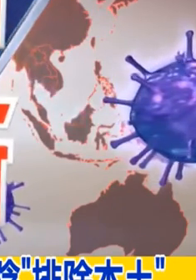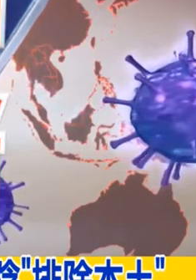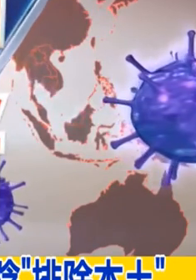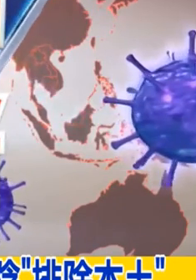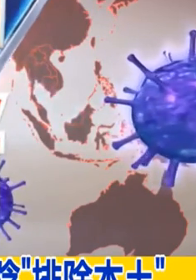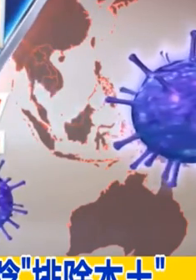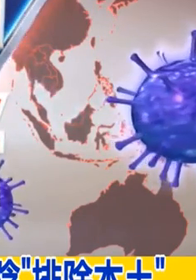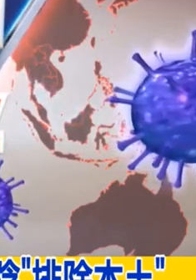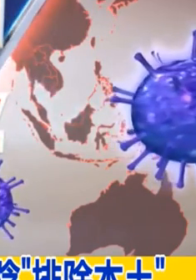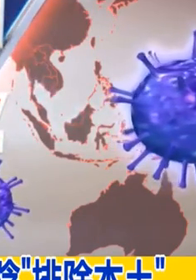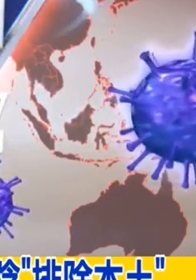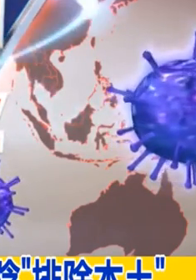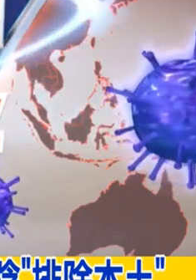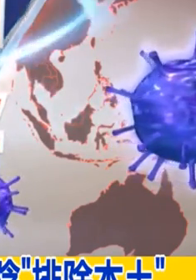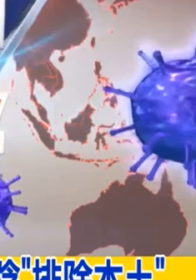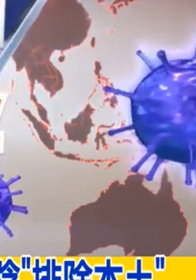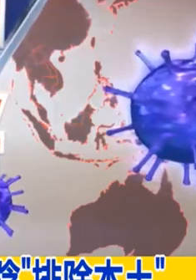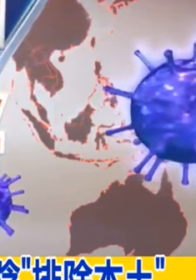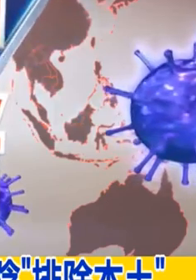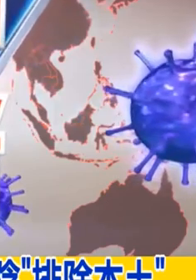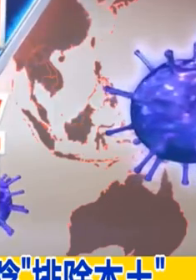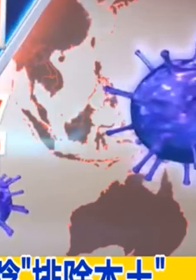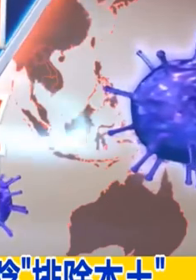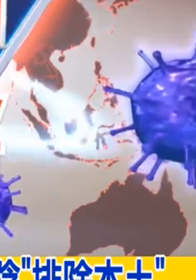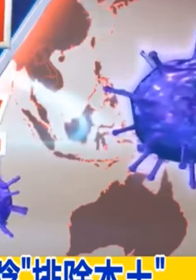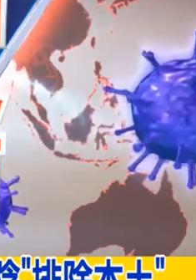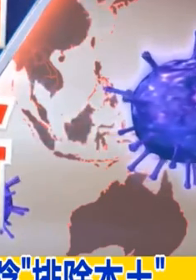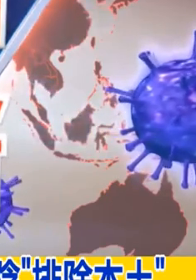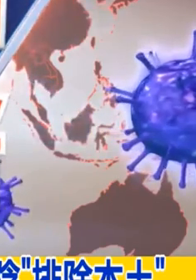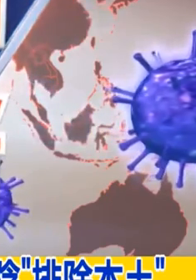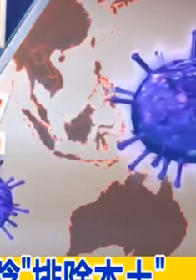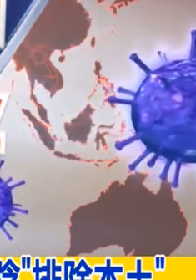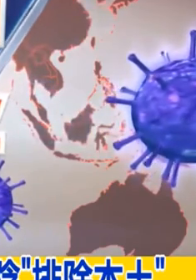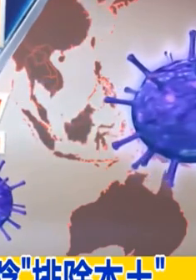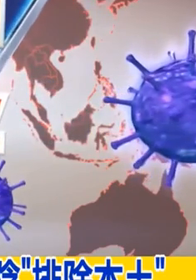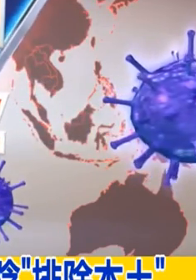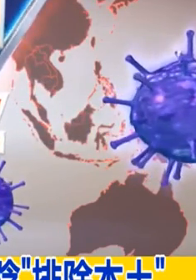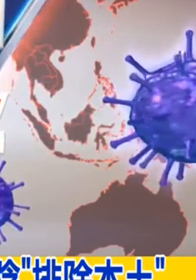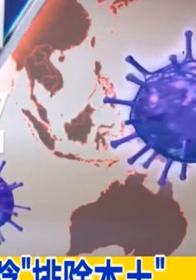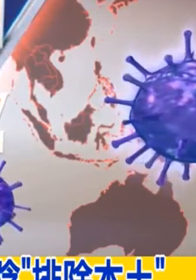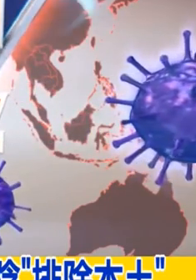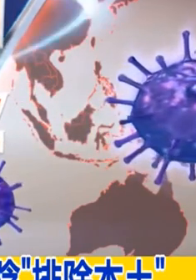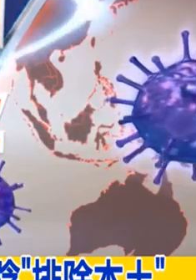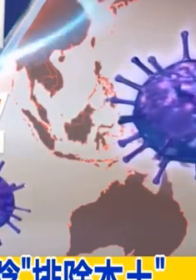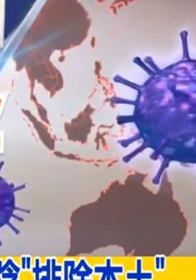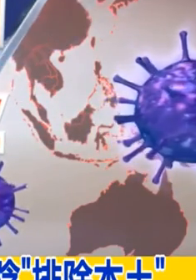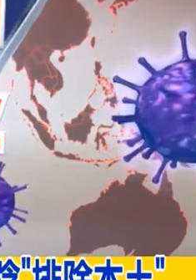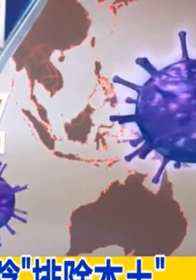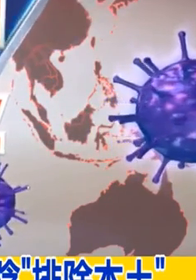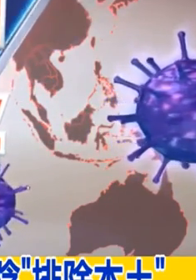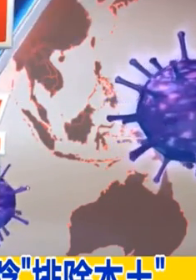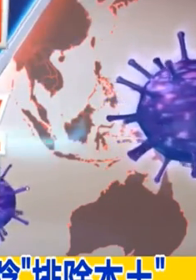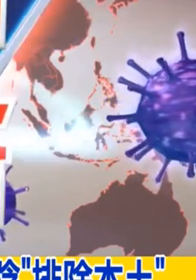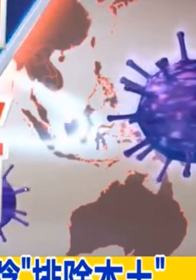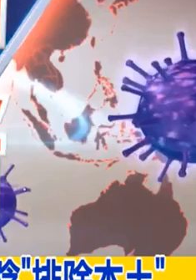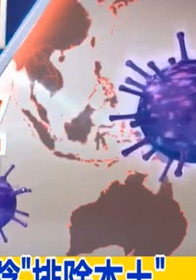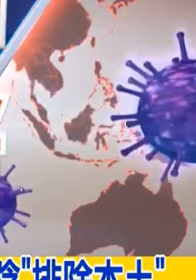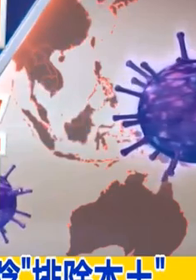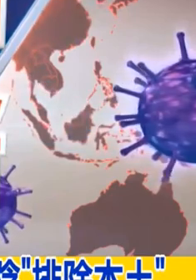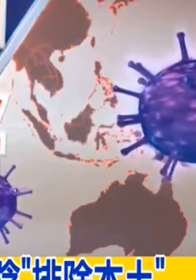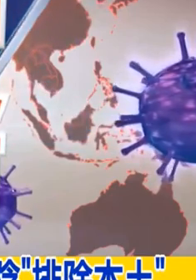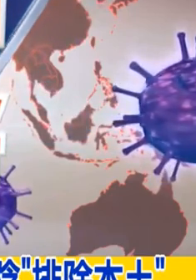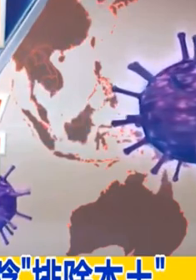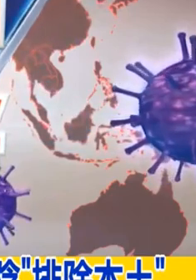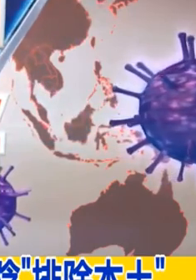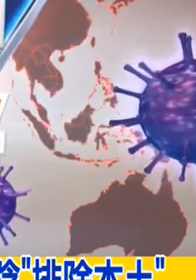验出了 CT 值31，不过今天指挥中心公布，在间隔24小时后，这名女子的采检依然是阴性，因